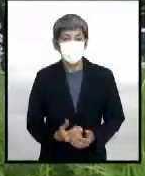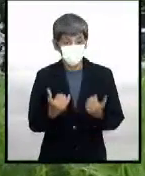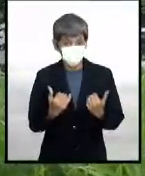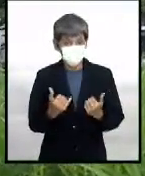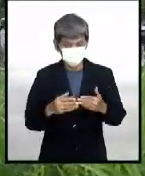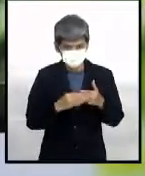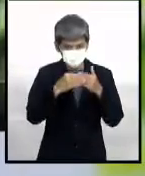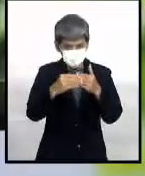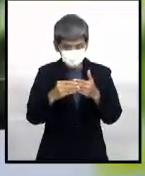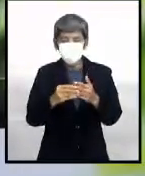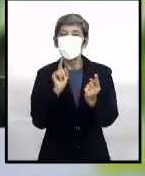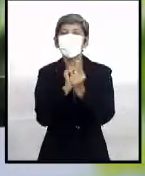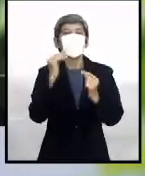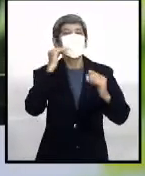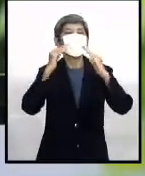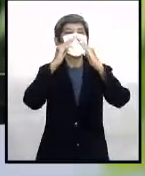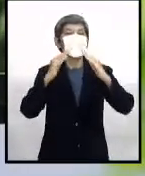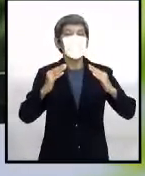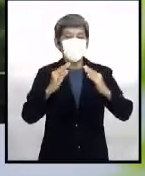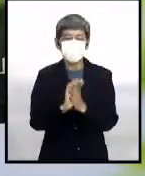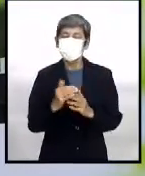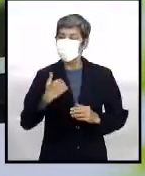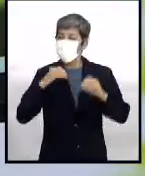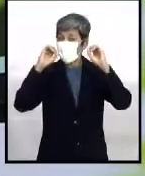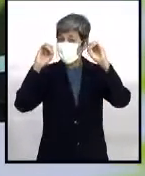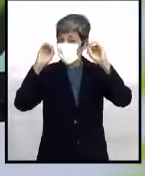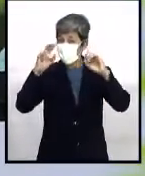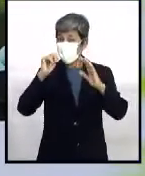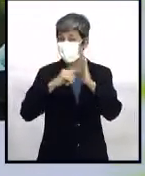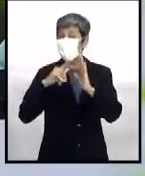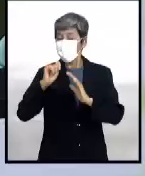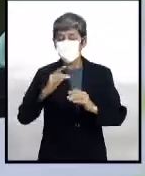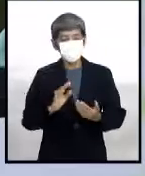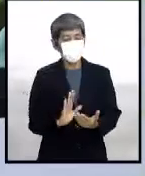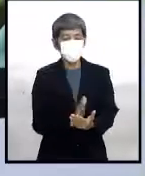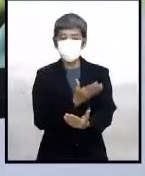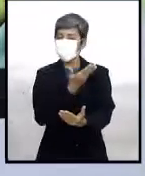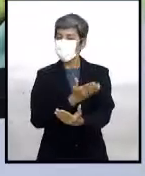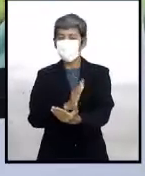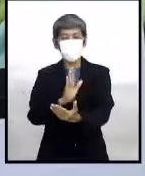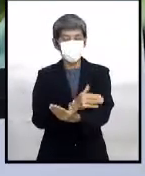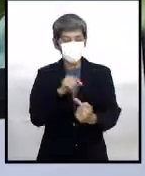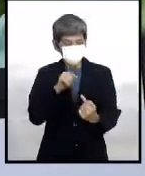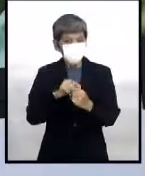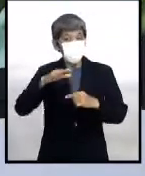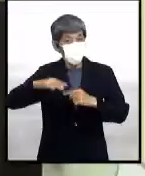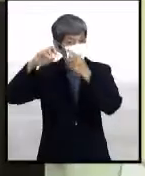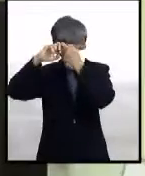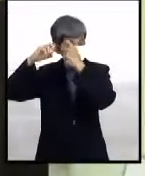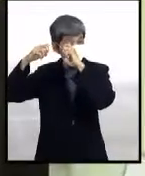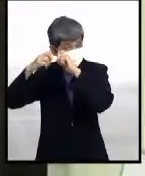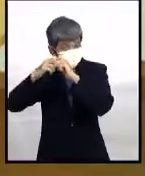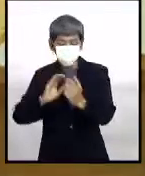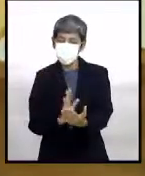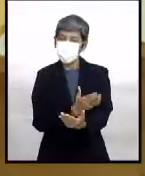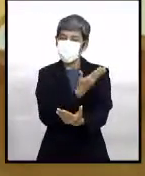วันนี้หนูจะพาทุกคนไปเยี่ยมบ้านเรียนเสรวีที่มีครูนักครูนักแต่งเพลงที่สนใจทำงานกับเด็กออทิสติกโดย